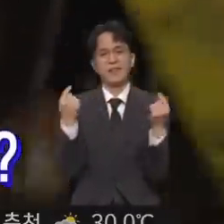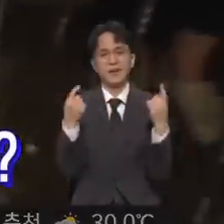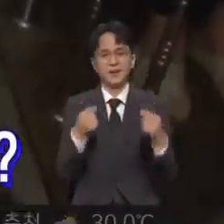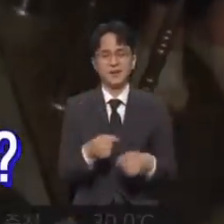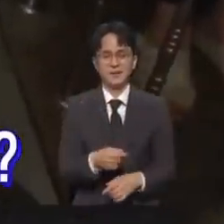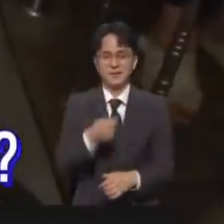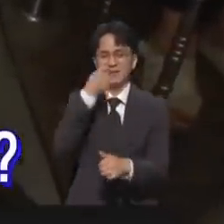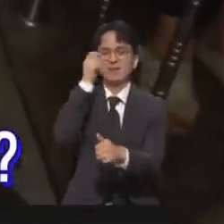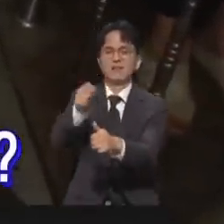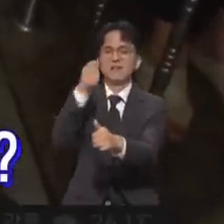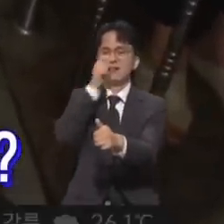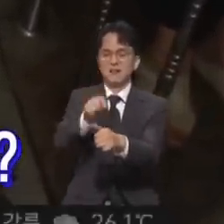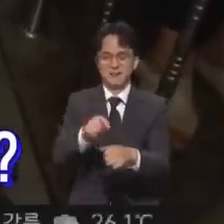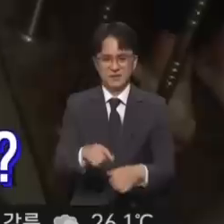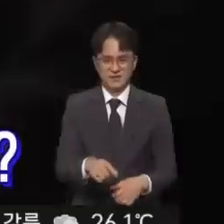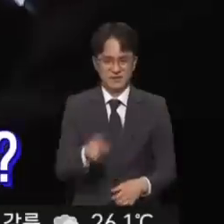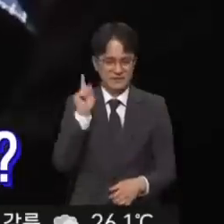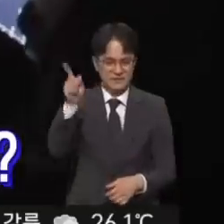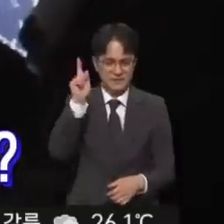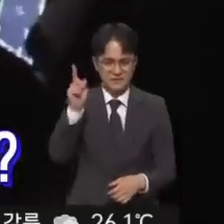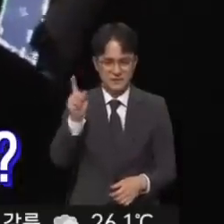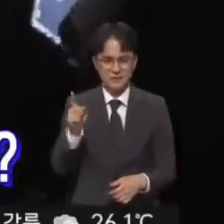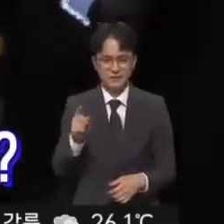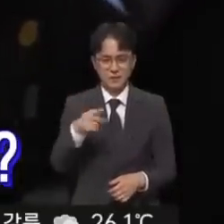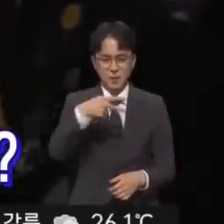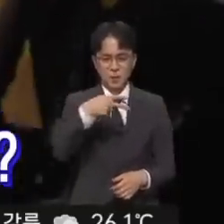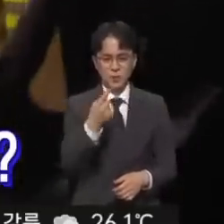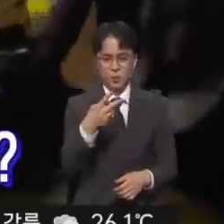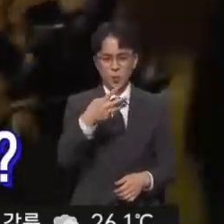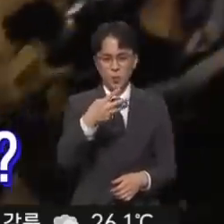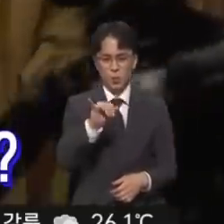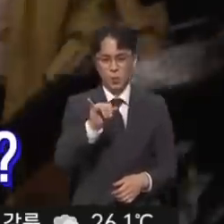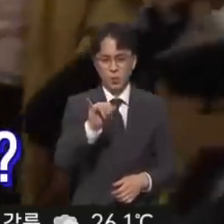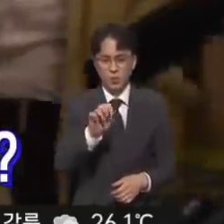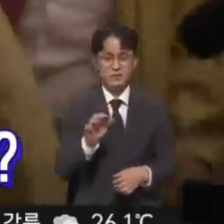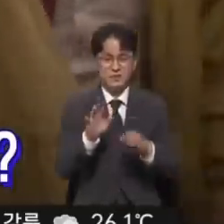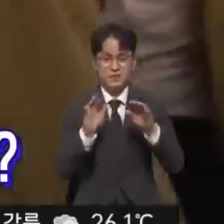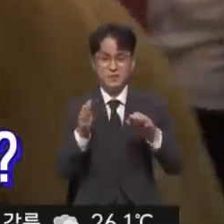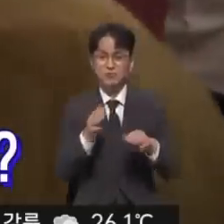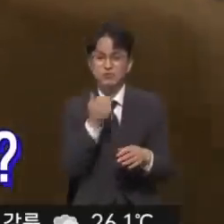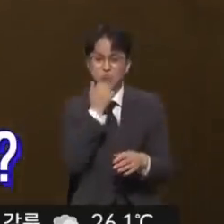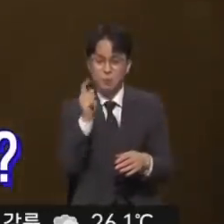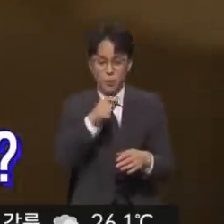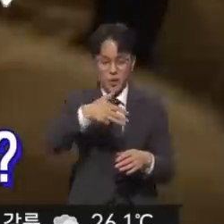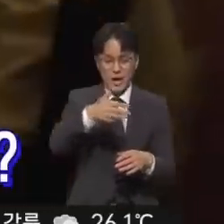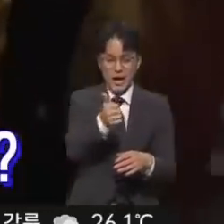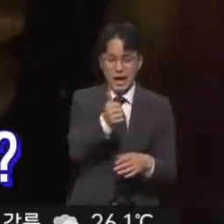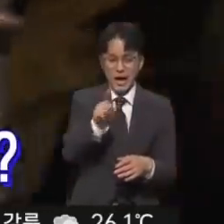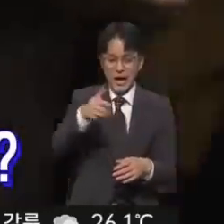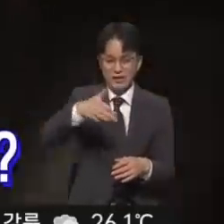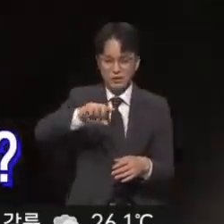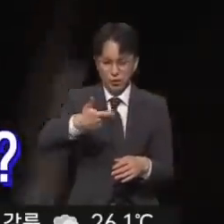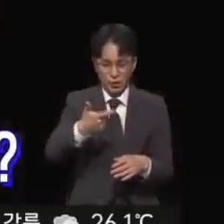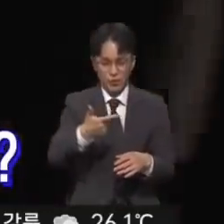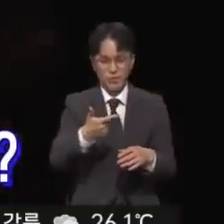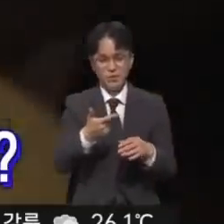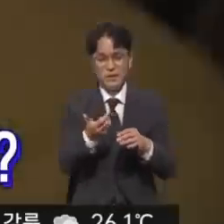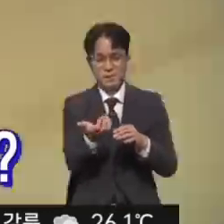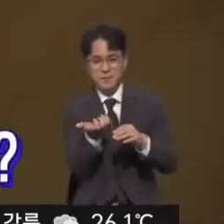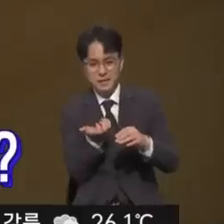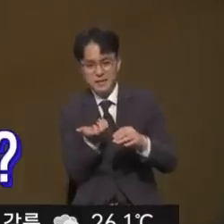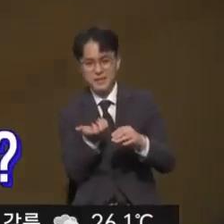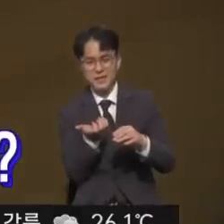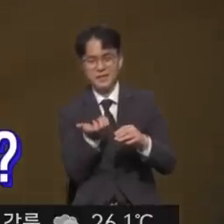시스템 자체가 도림천 에도 몇 미터 수위 이제 나오는 시체에서 갖춰져 있거든요 4 도림천 이 넘친 얘기를 가서 타